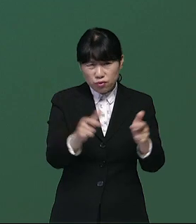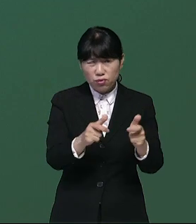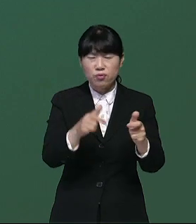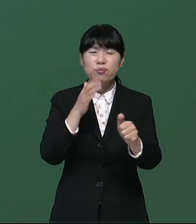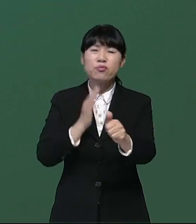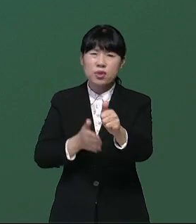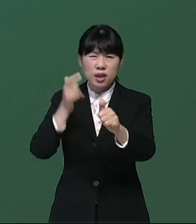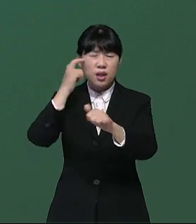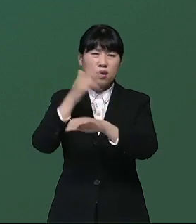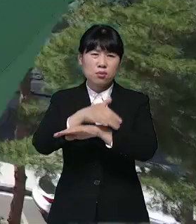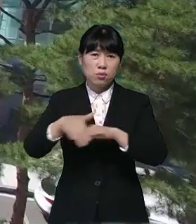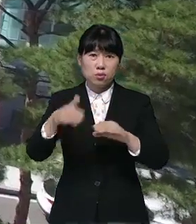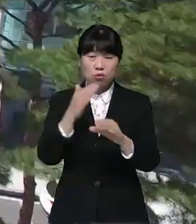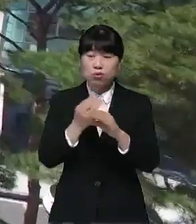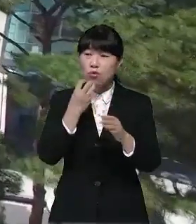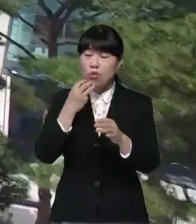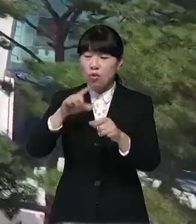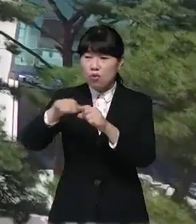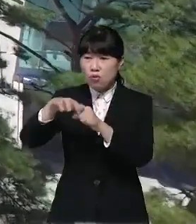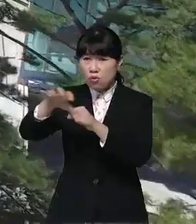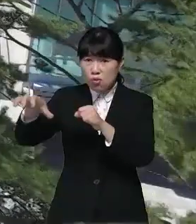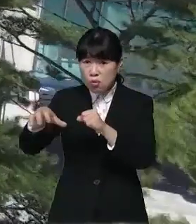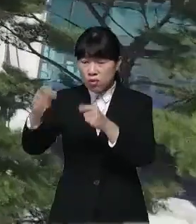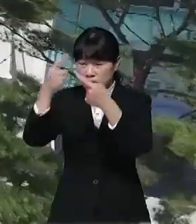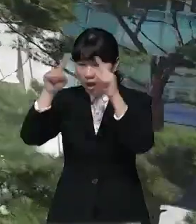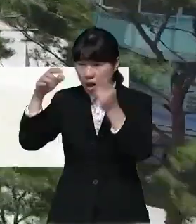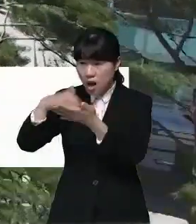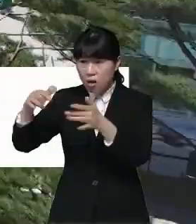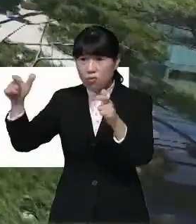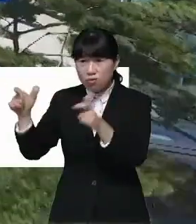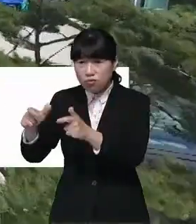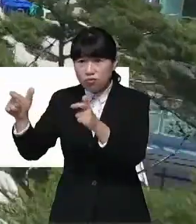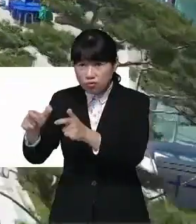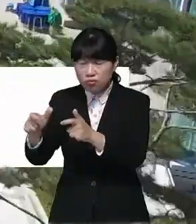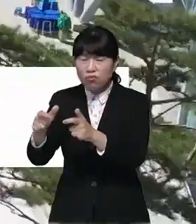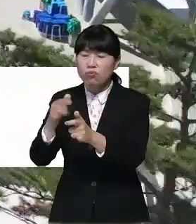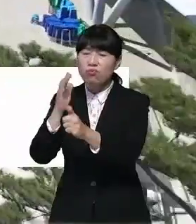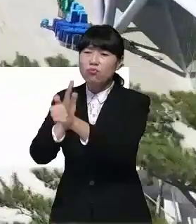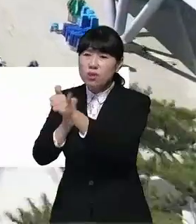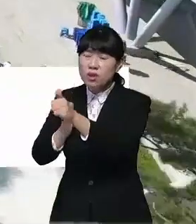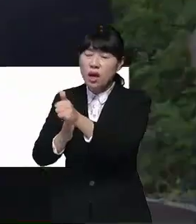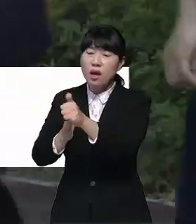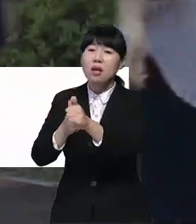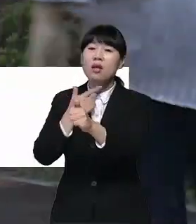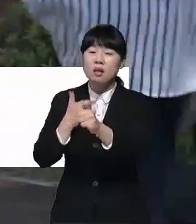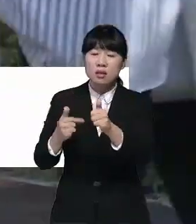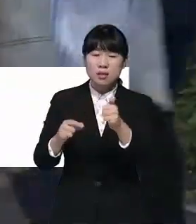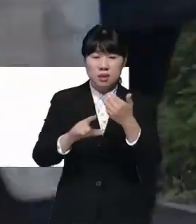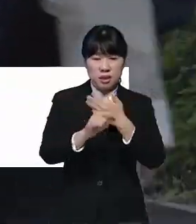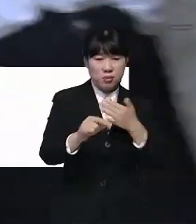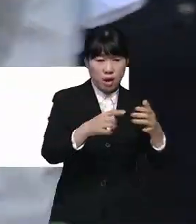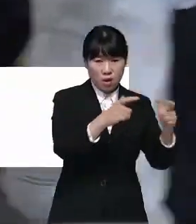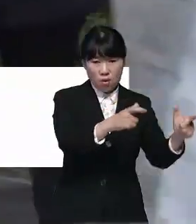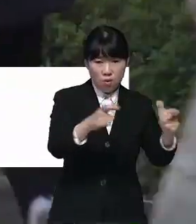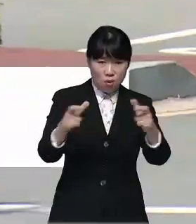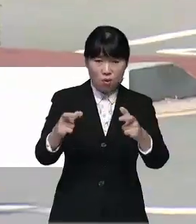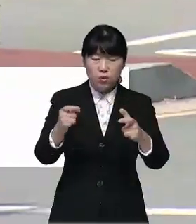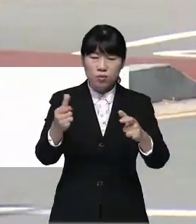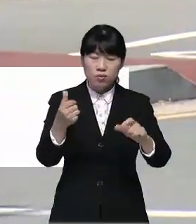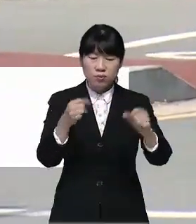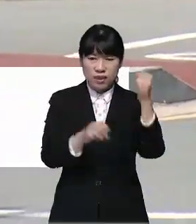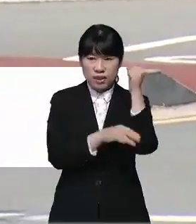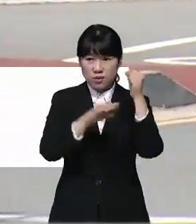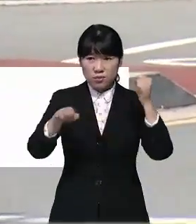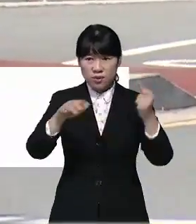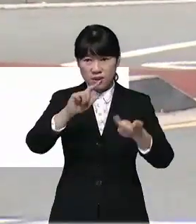계획입니다. 수도권 대학의 정원 감축을 요구해온 지역 대학들은 권역별로 다른 기준으로 정원을 줄인다는